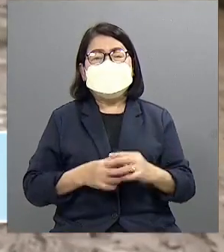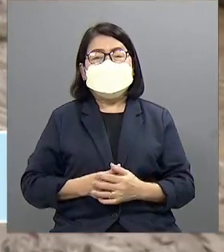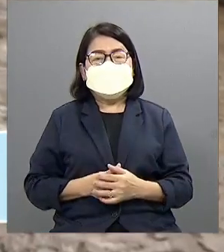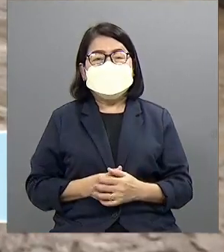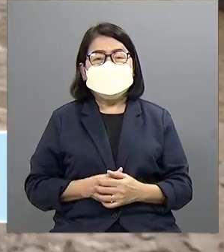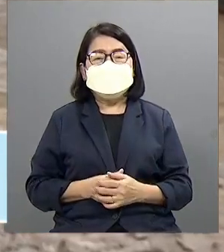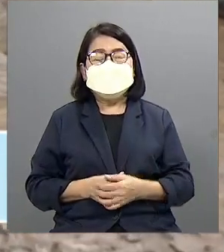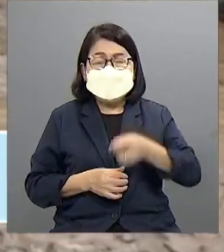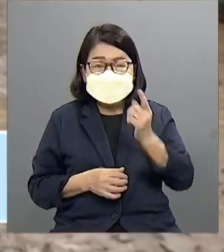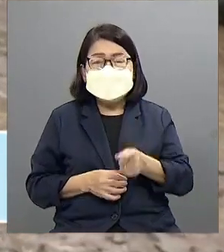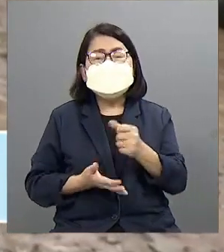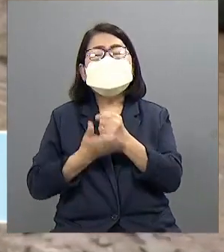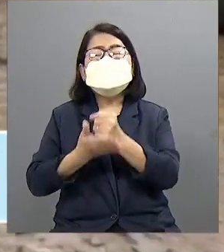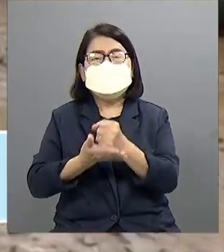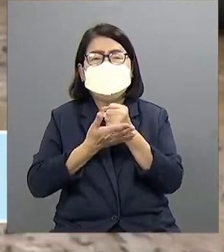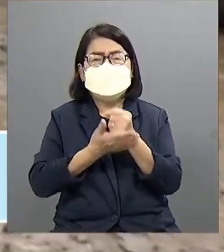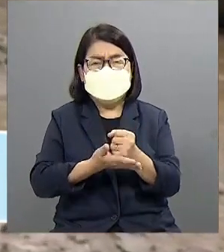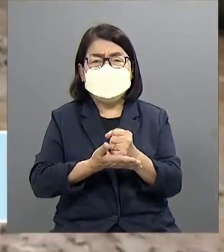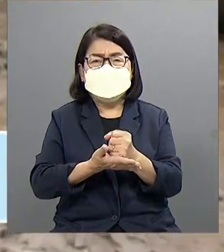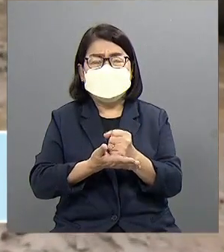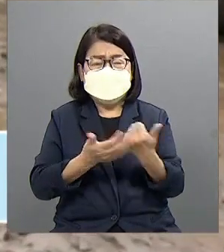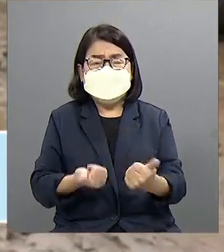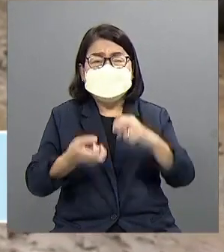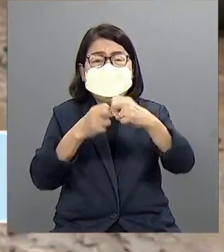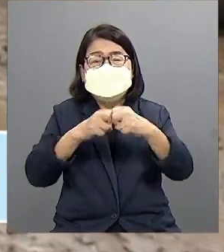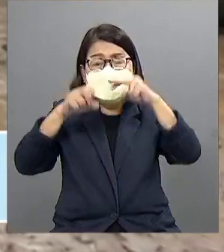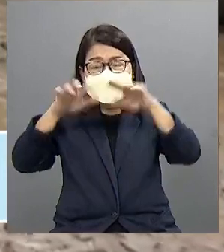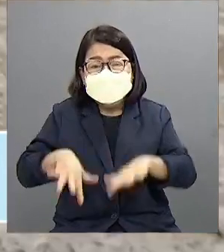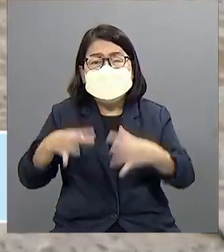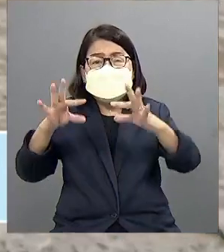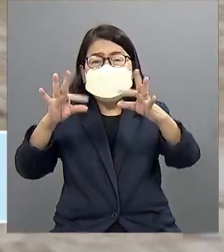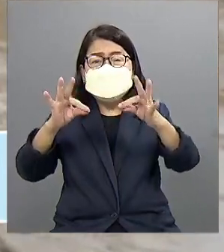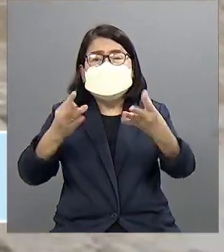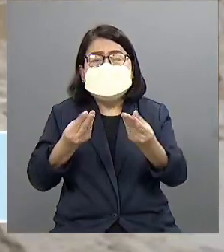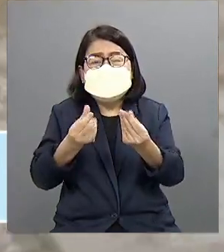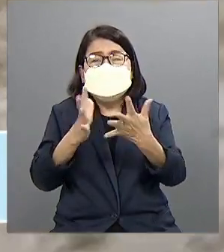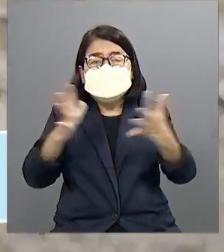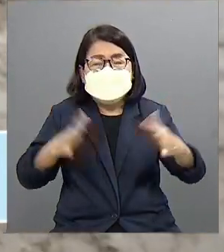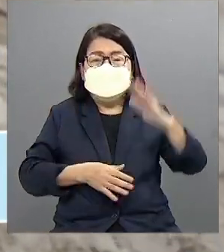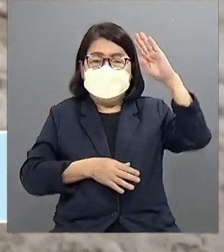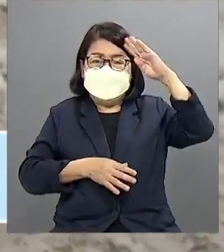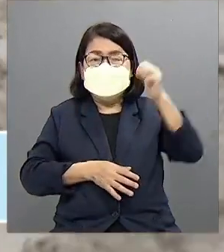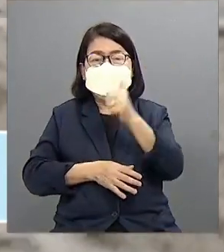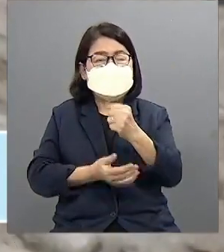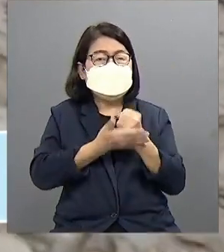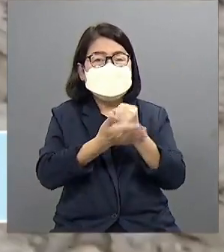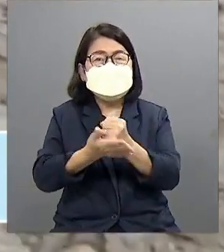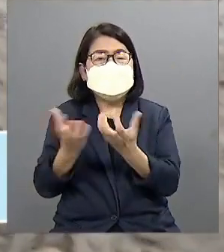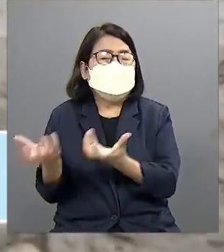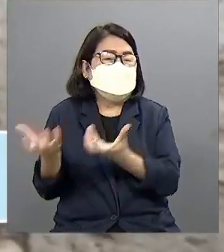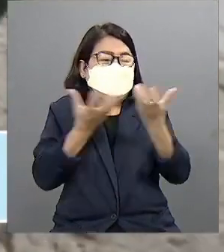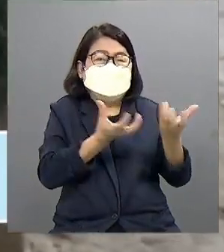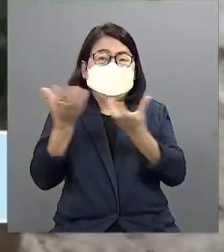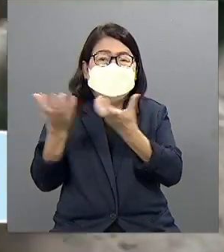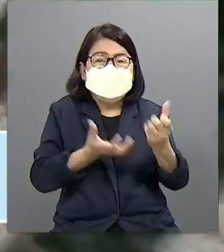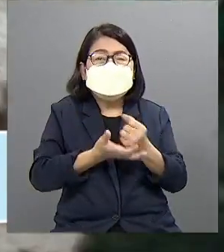อำนวยความสะดวกให้กับผู้คนหลังน้ำลดแบบนี้นะคะทหารก็ไปช่วยกันค่ะเคลื่อนย้ายสิ่งของแล้วก็ต้องลากโคลนกันออก